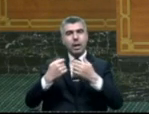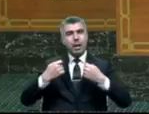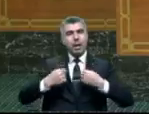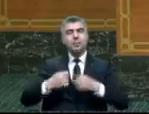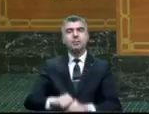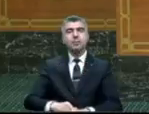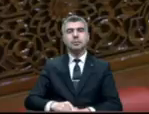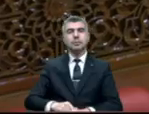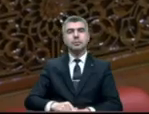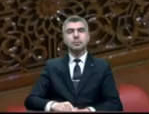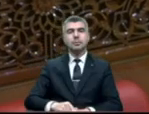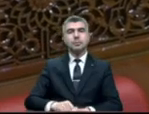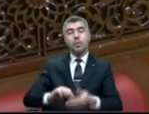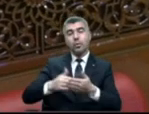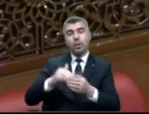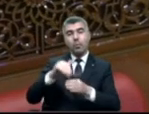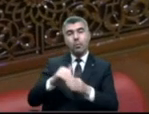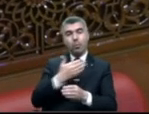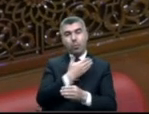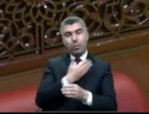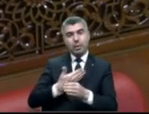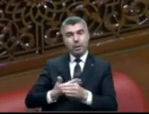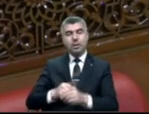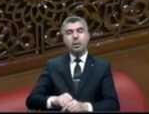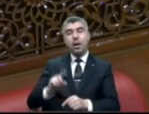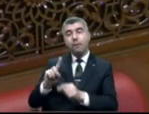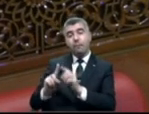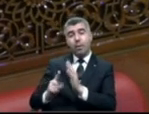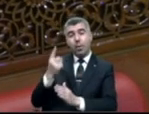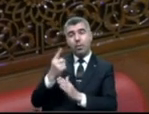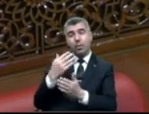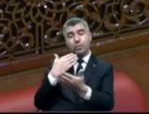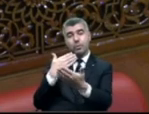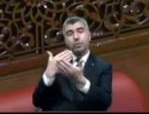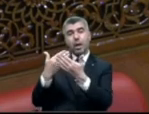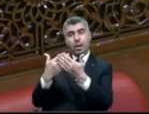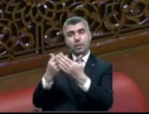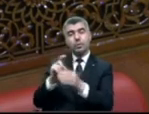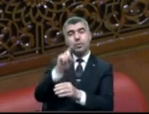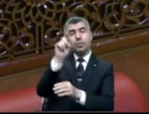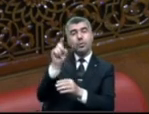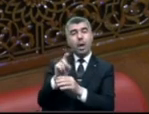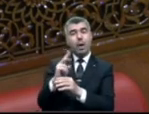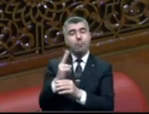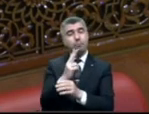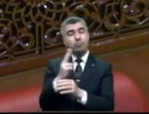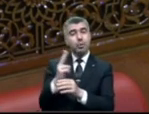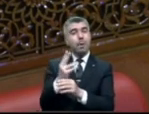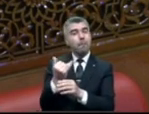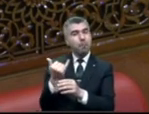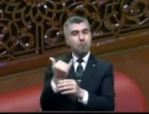المحترم والسيدات والسادة المستشارون المحترمون. أود في البداية أن أشكركم على طرح هذه السؤالين